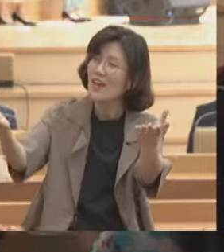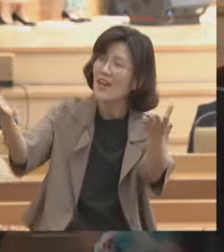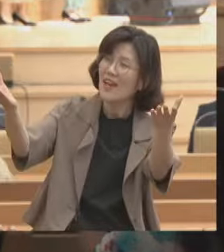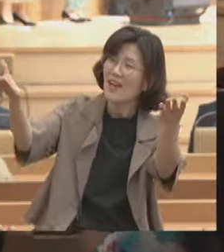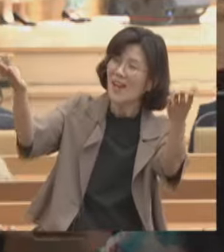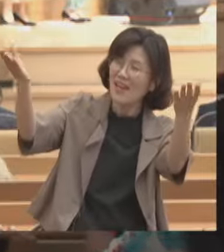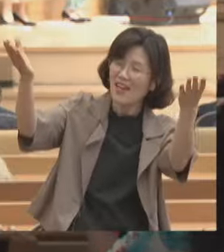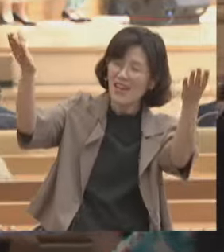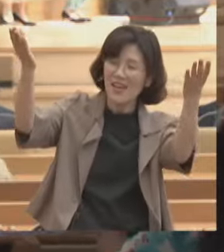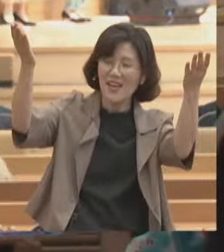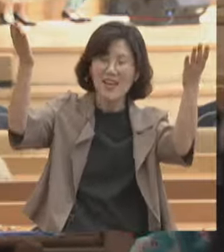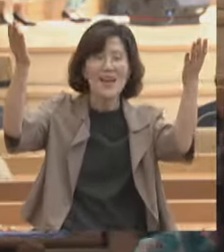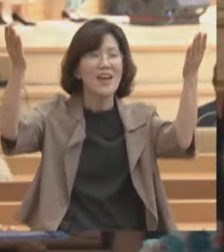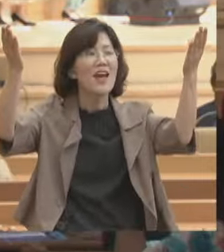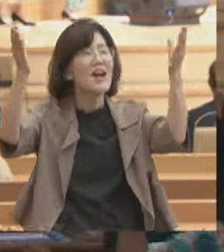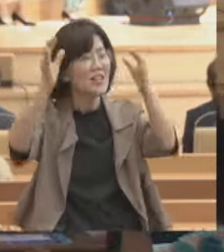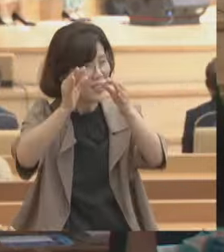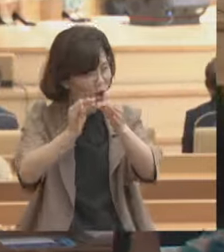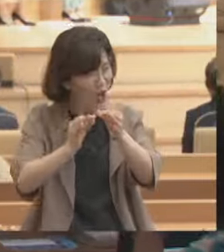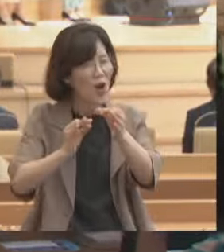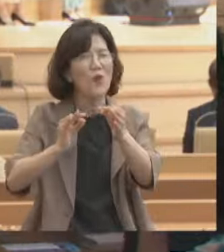할렐루야.